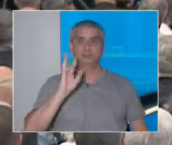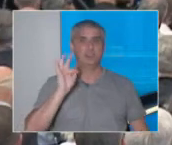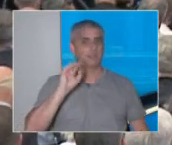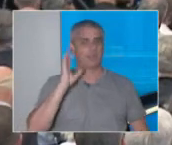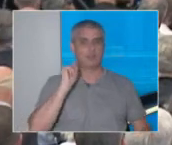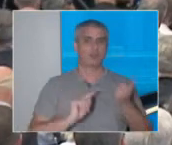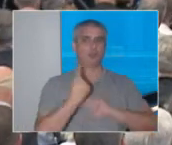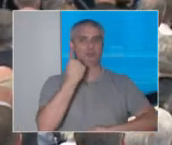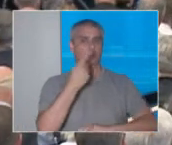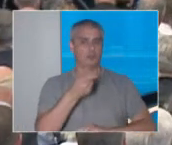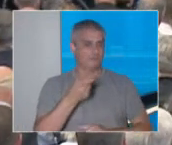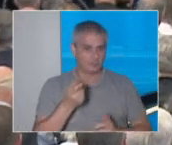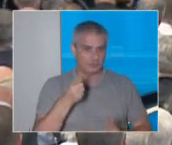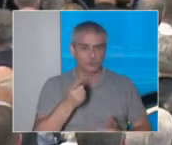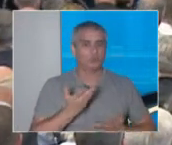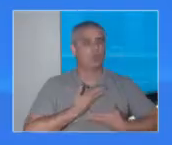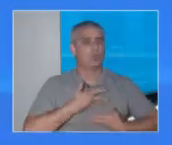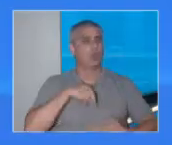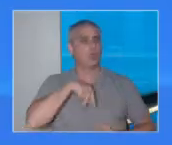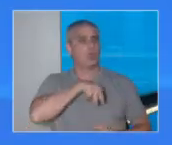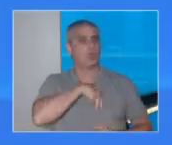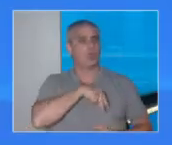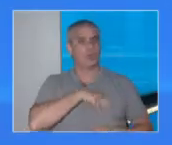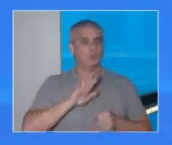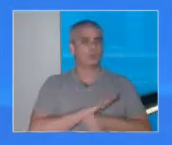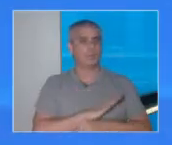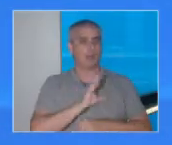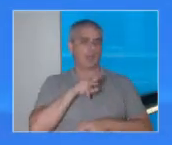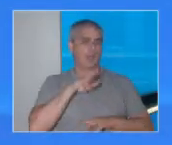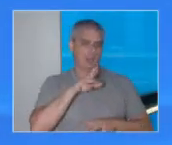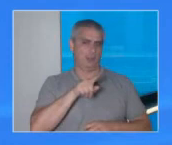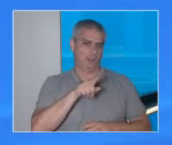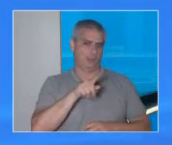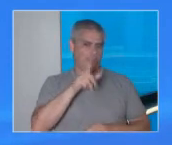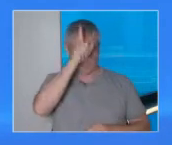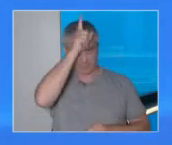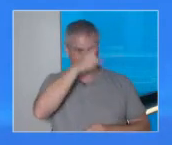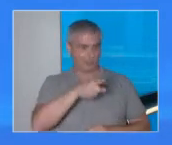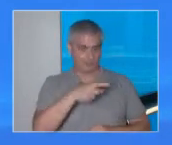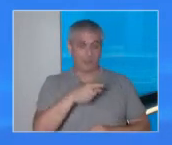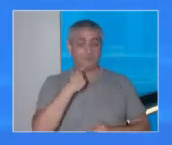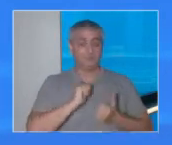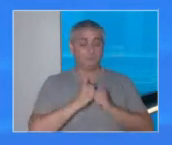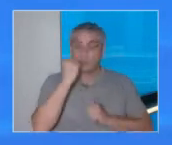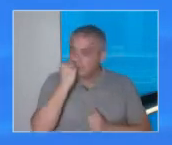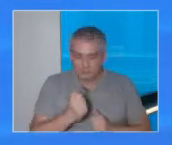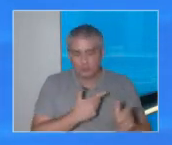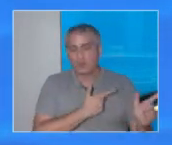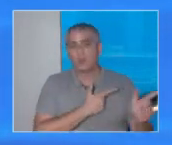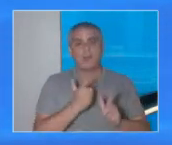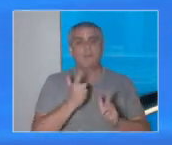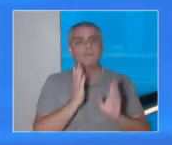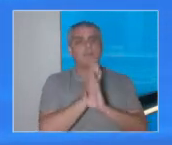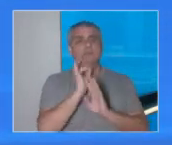יוצא דופן במובן הזה שהוא מקבל אחריות מלאה על חלקה של גרמניה. הוא אומר, הספורטאים נרצחו על ידי מחבלי